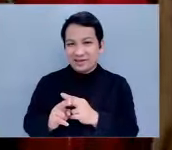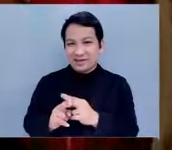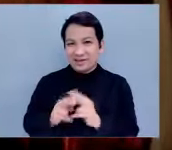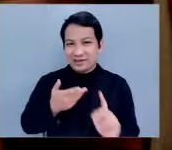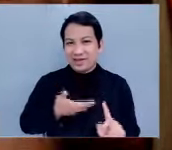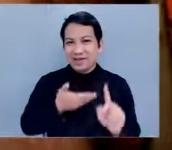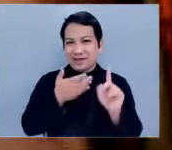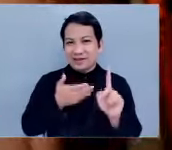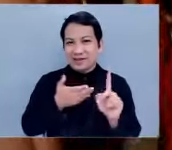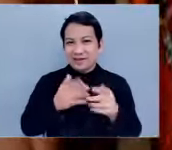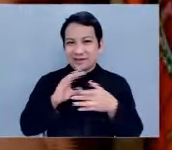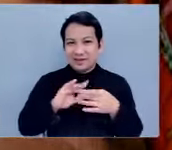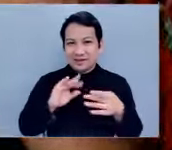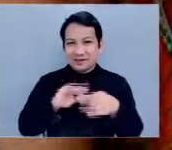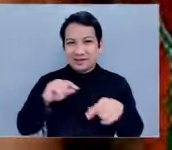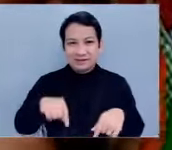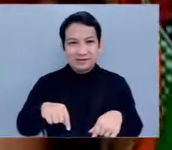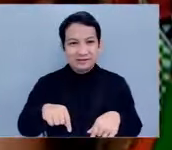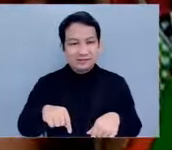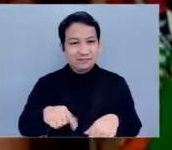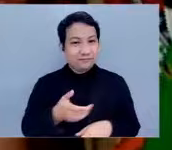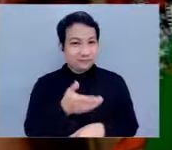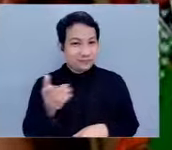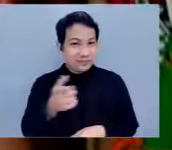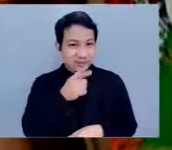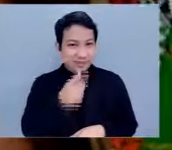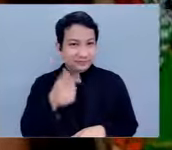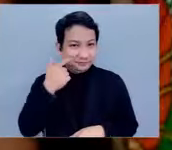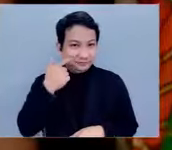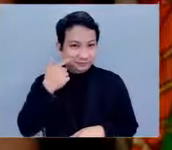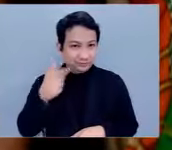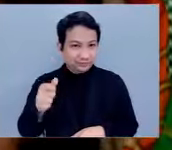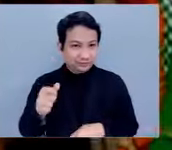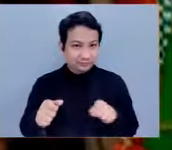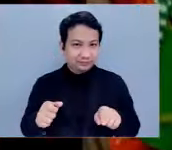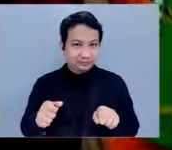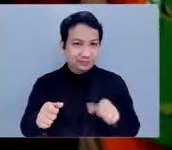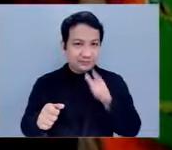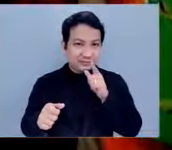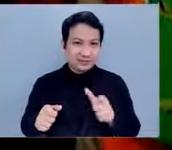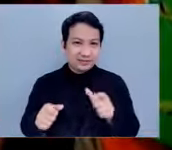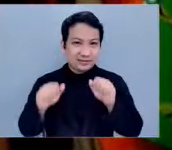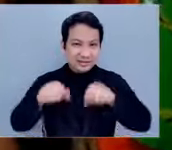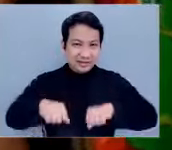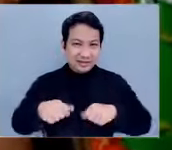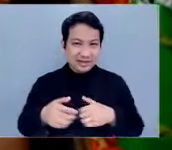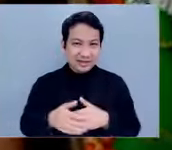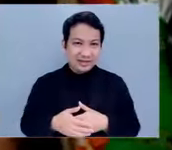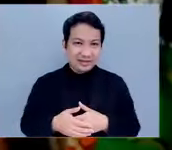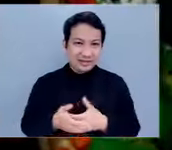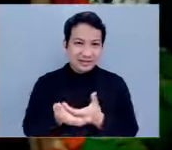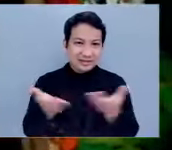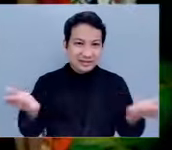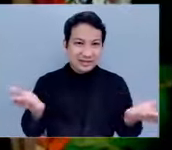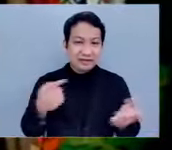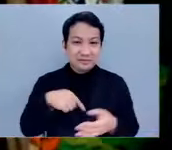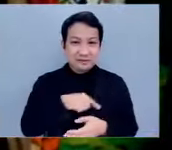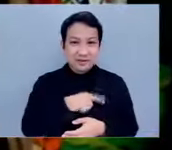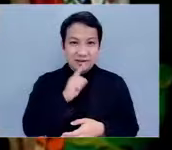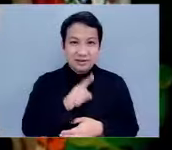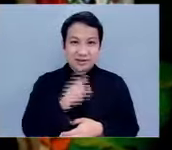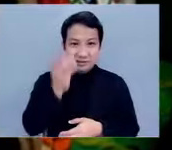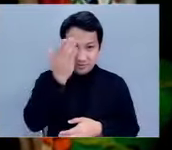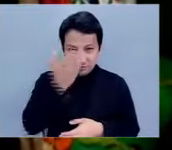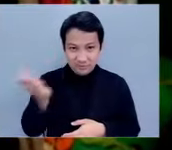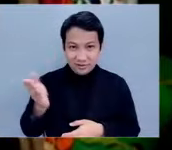ang kwento nito. Kaya maswerte si Gab at si Olivia. At maswerte kami kasi thank nandito you. Ka. At in-inspire mo mga kapatid natin. So mga kapatid,